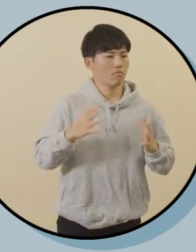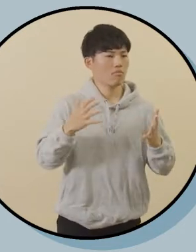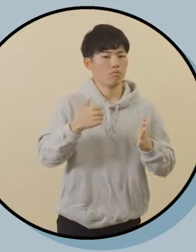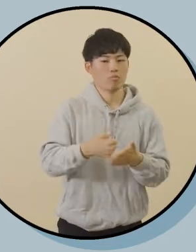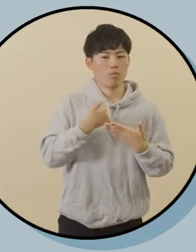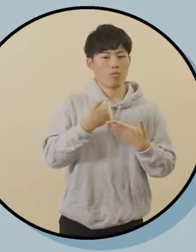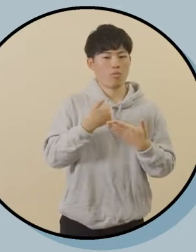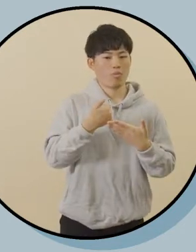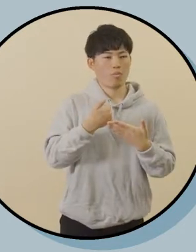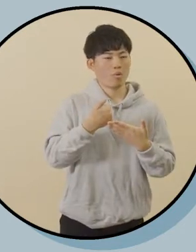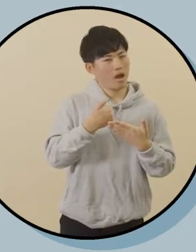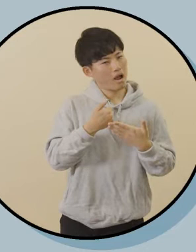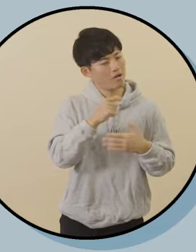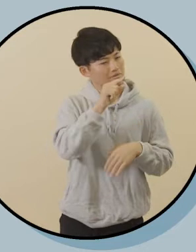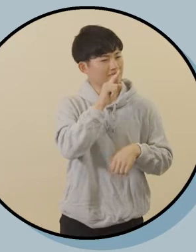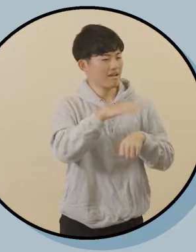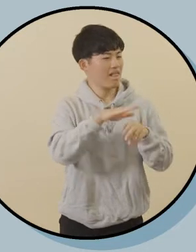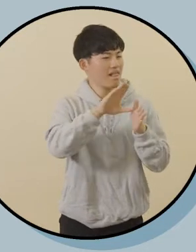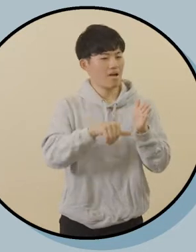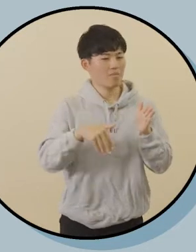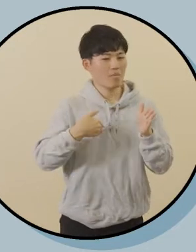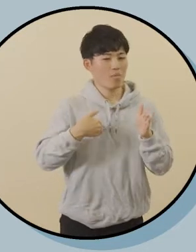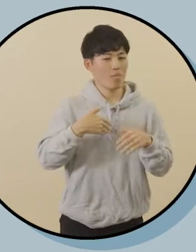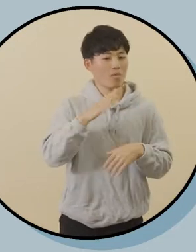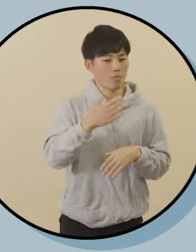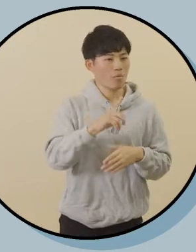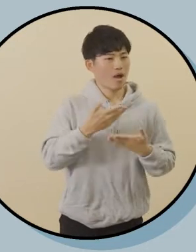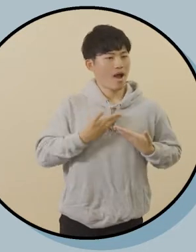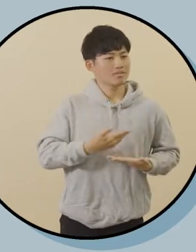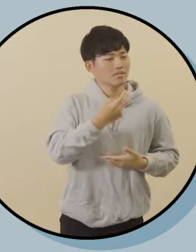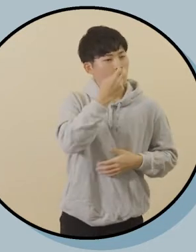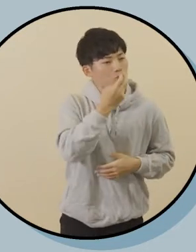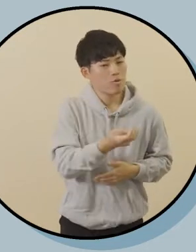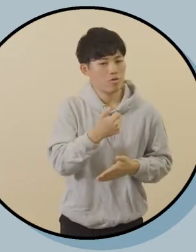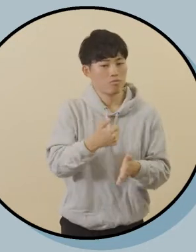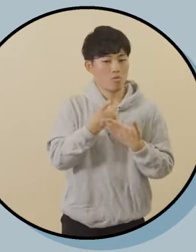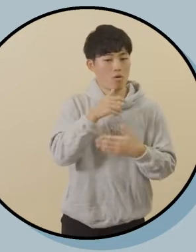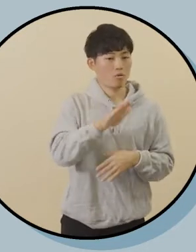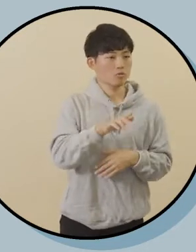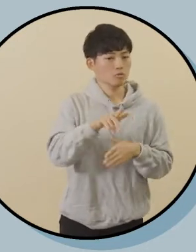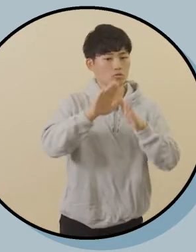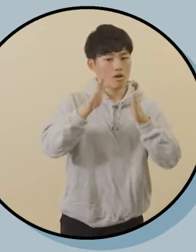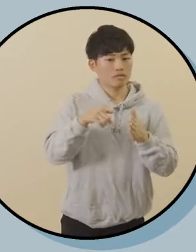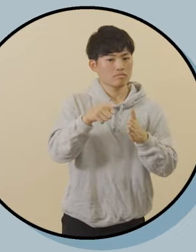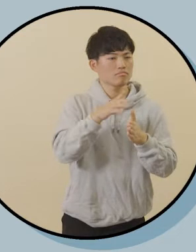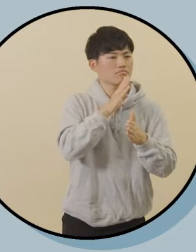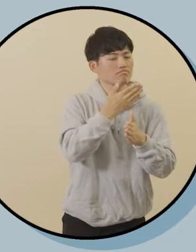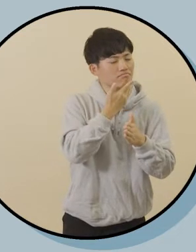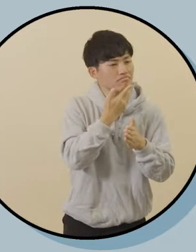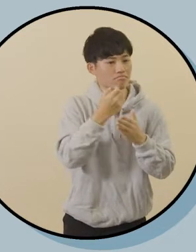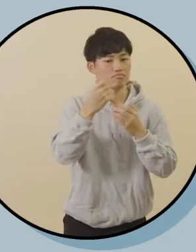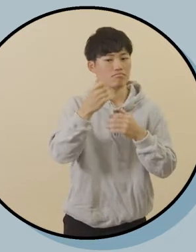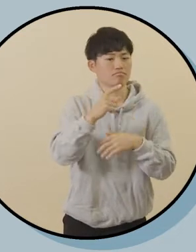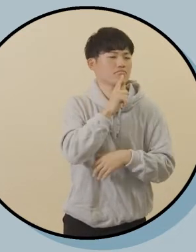を癒してくれるって言い方はちょっとおかしいけれども、なんかある意味その安心感を与えてくれる、なんかそういう存在であるみたいなことは、